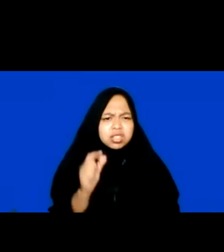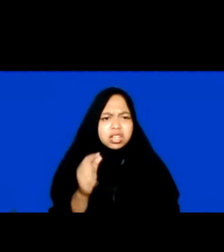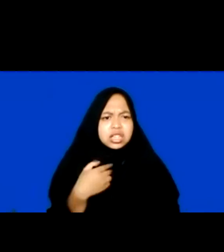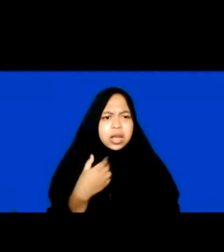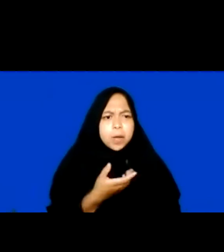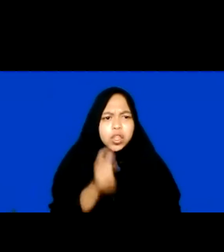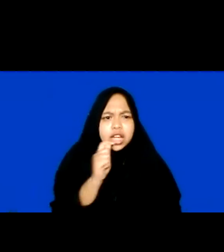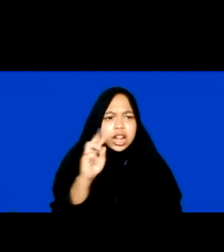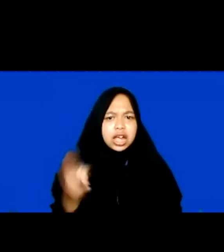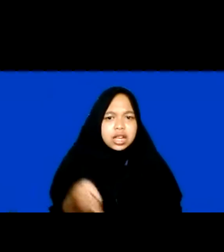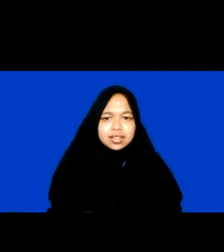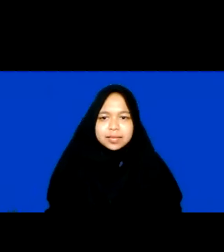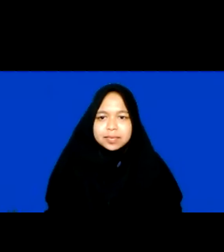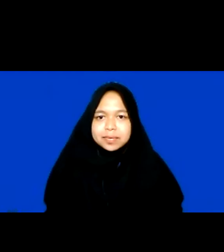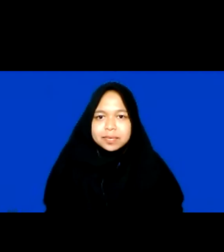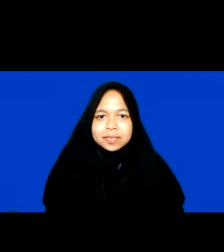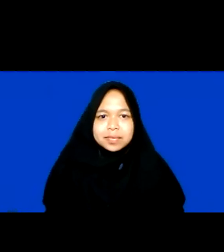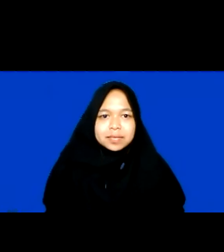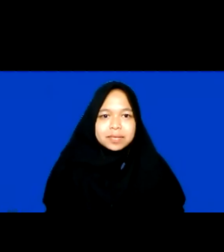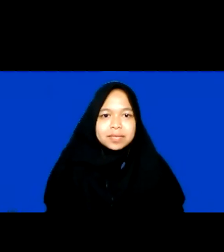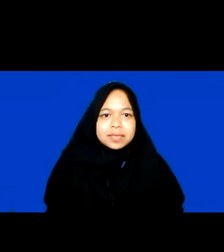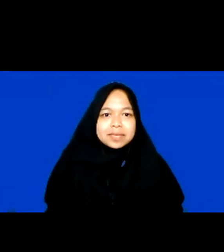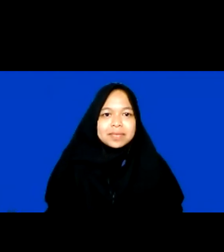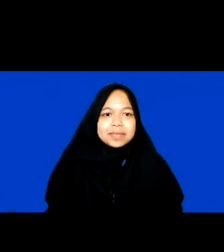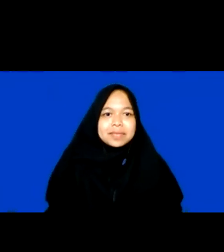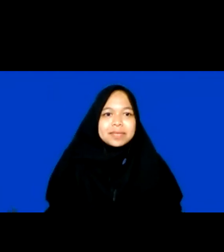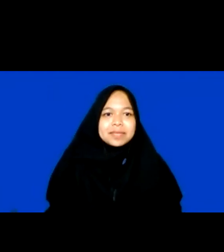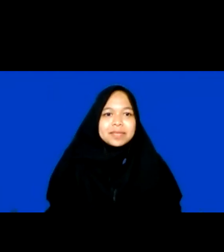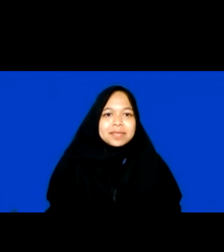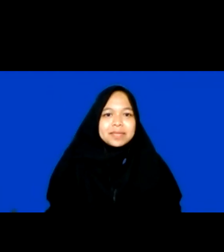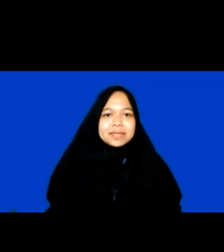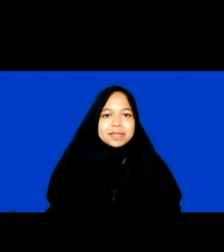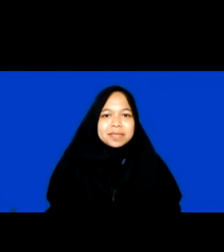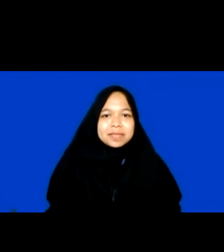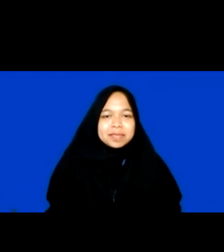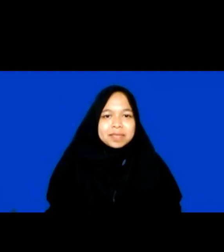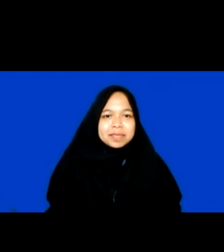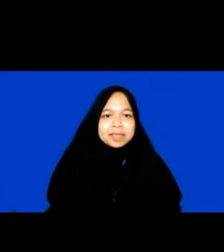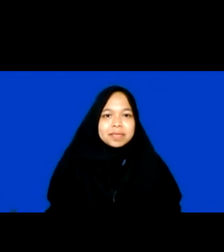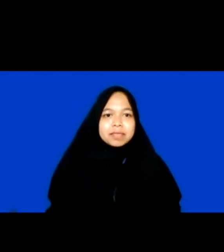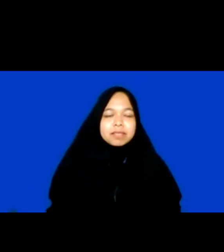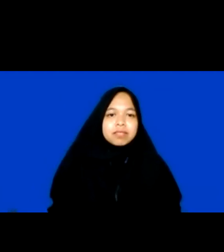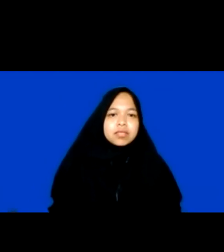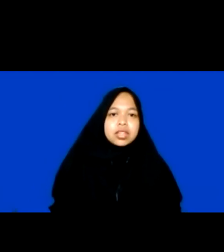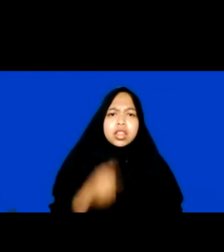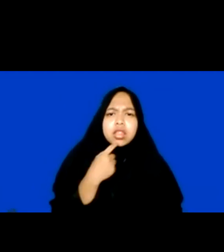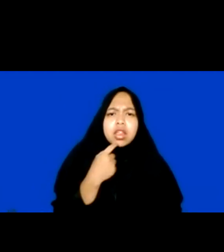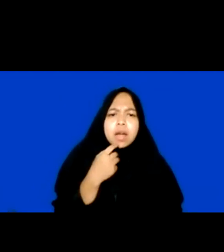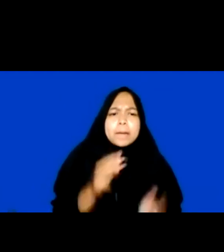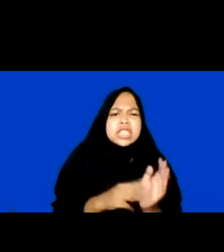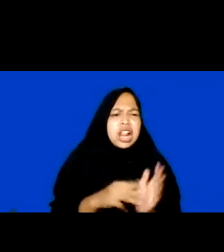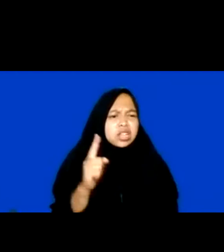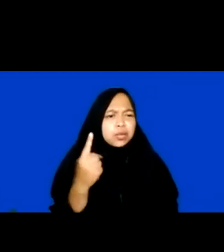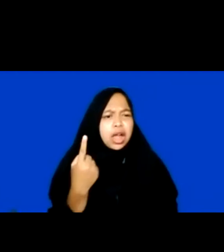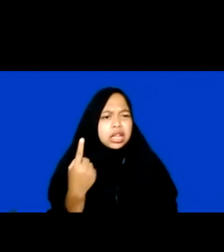Mungkin nggak ada yang tanya, mungkin saya aja yang tanya, lagi lancar sinyalnya ini. Gue tak upload yang ruang dialog. Ini Pak, masalah satu lagi nih.